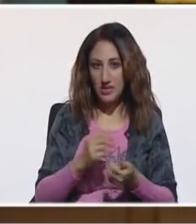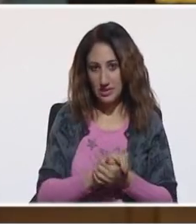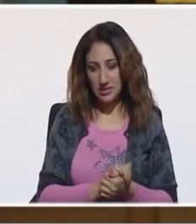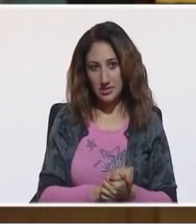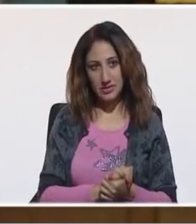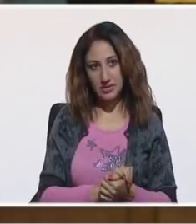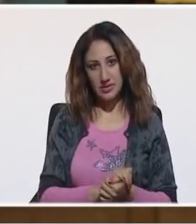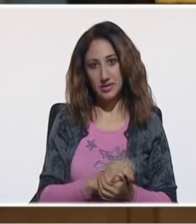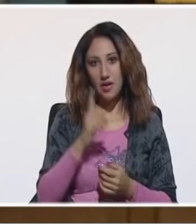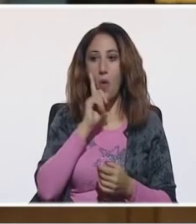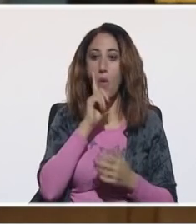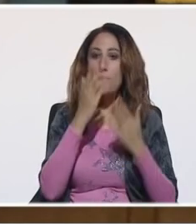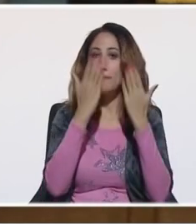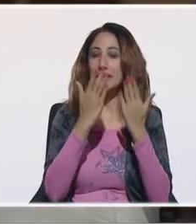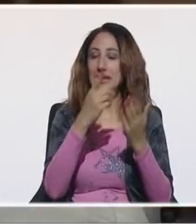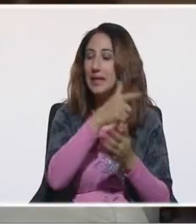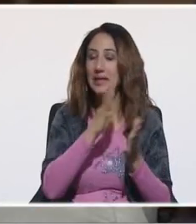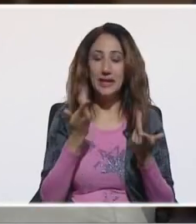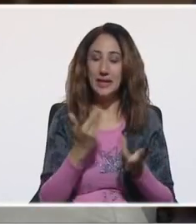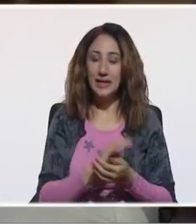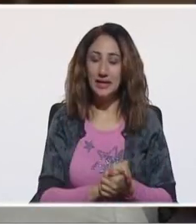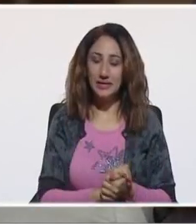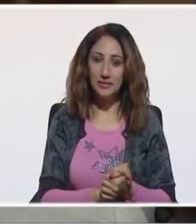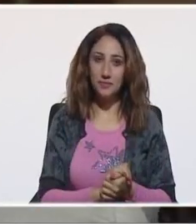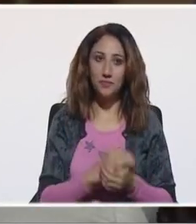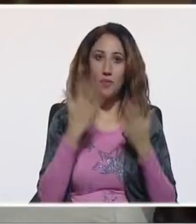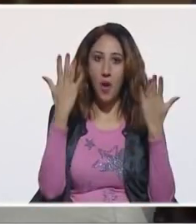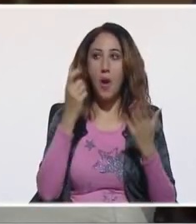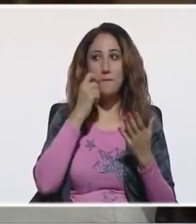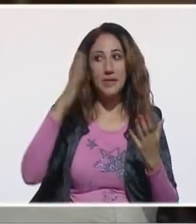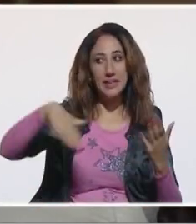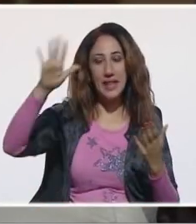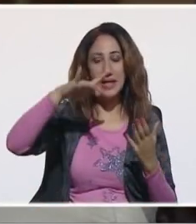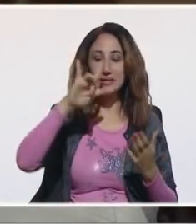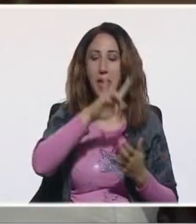دايما دعوه لبنتها، ايه الدعوه اللي دايما ماما تدعيها لك؟ ربنا يحبب فيكي خلق.